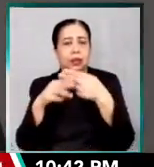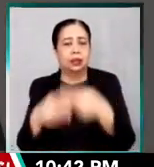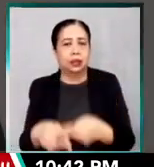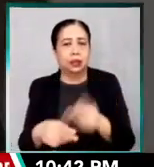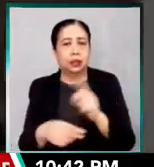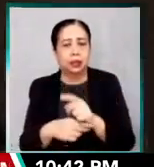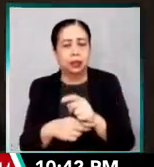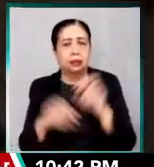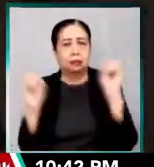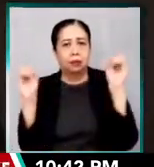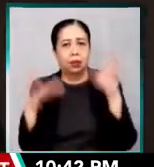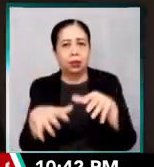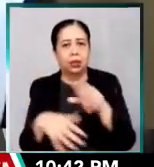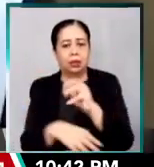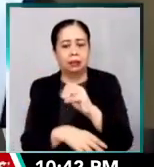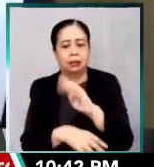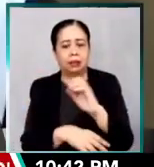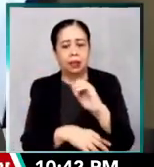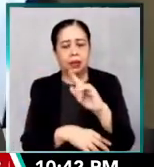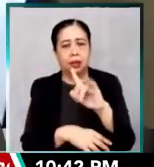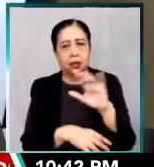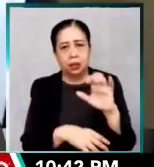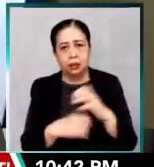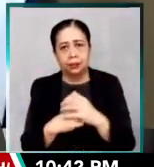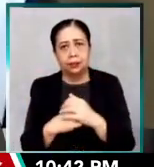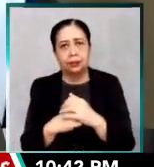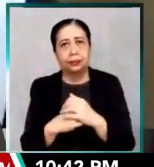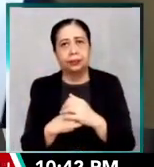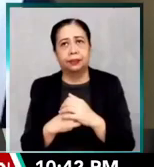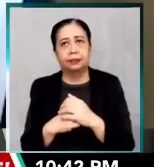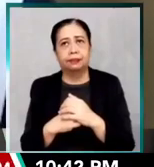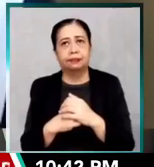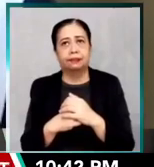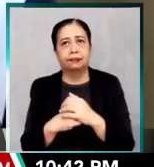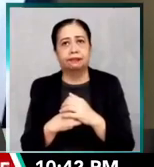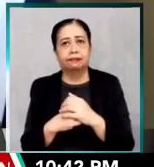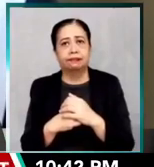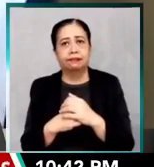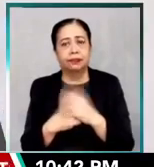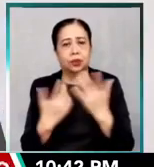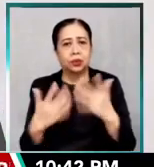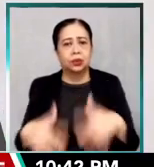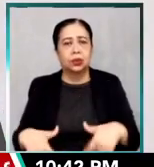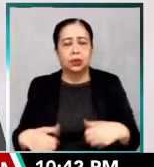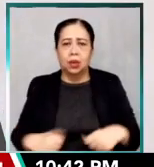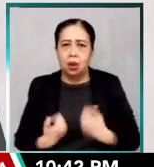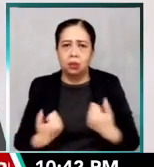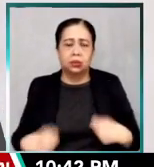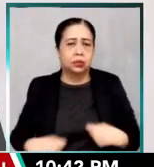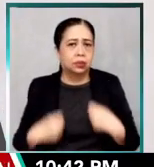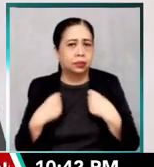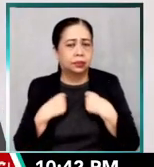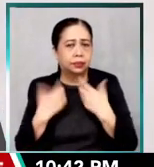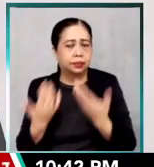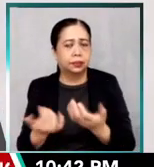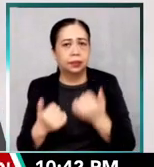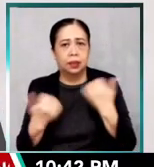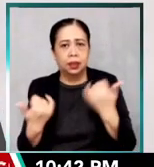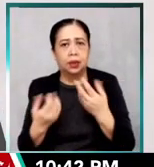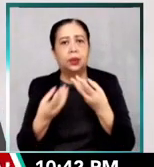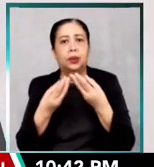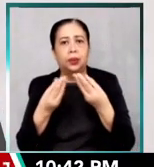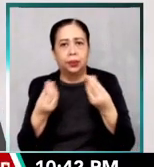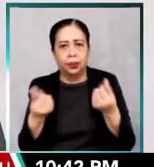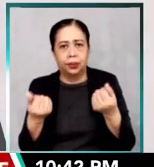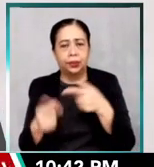Miracle. Milagro yun na masasabi na nabuhay siya sa ganong ginawa sa kanya. Sa ngayon, nagpapagaling pa rin si